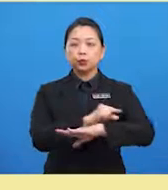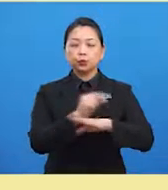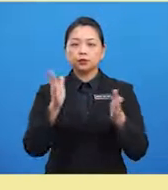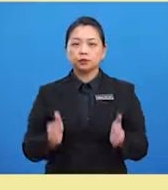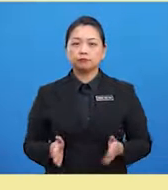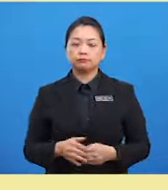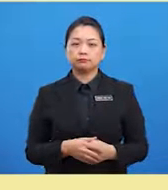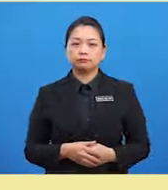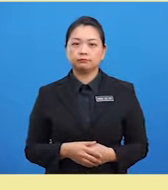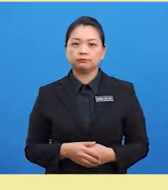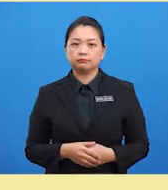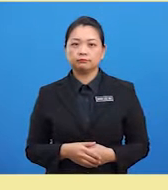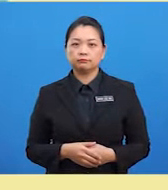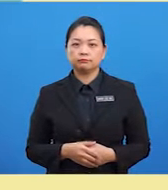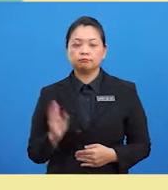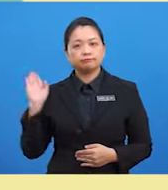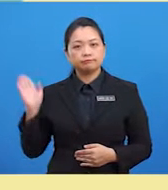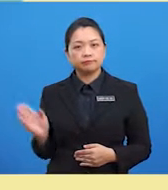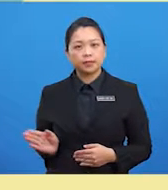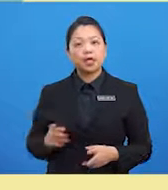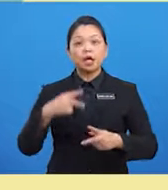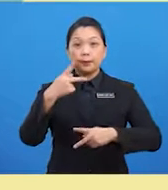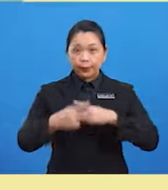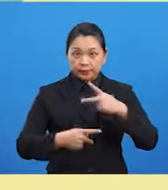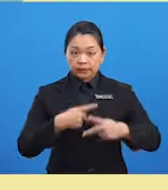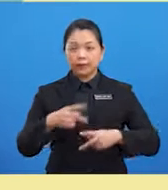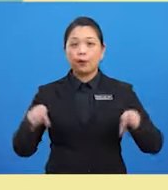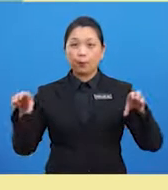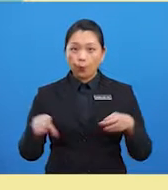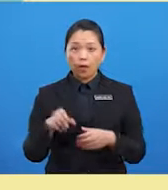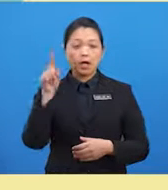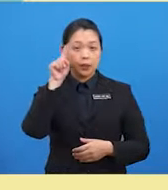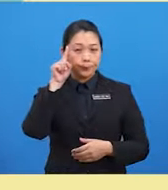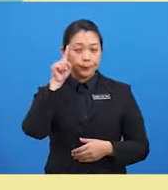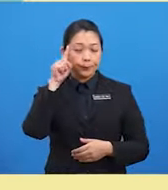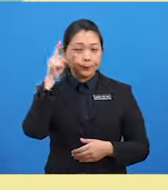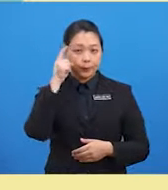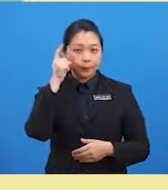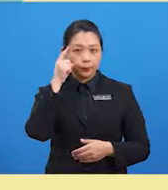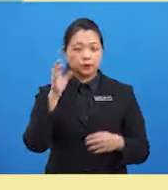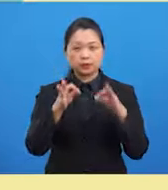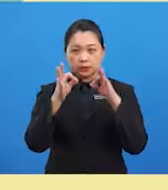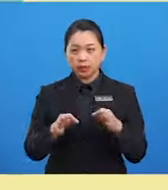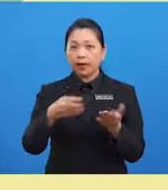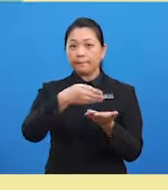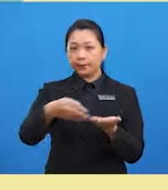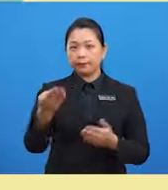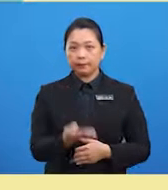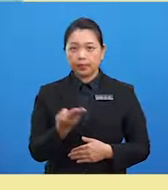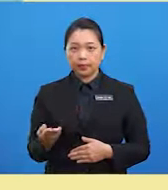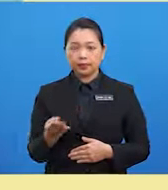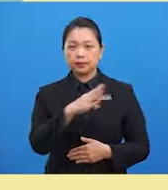Gelagat pengguna ialah proses membuat keputusan pembelian